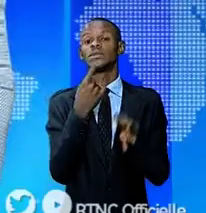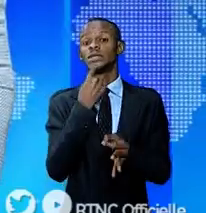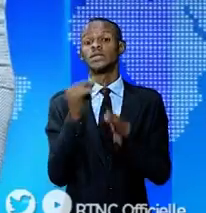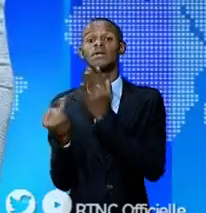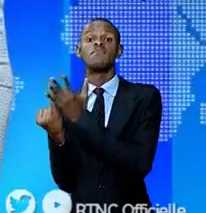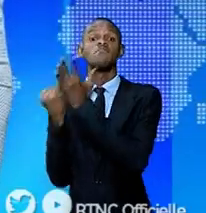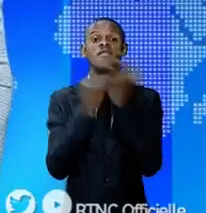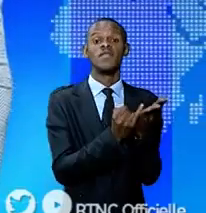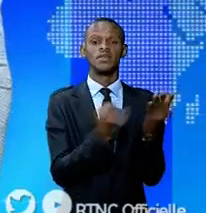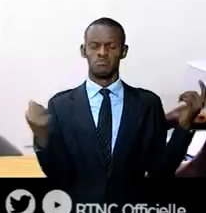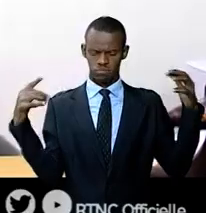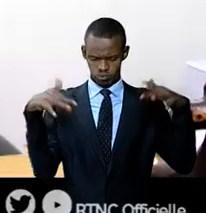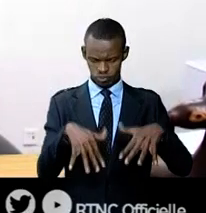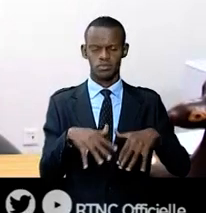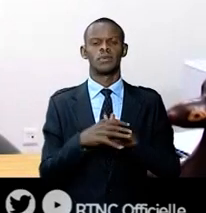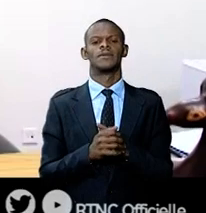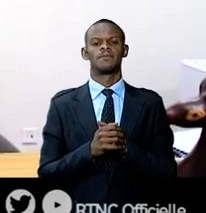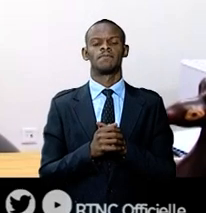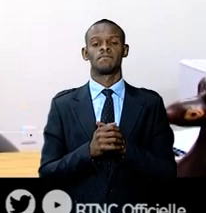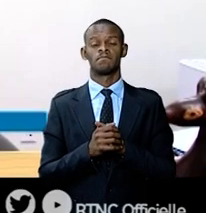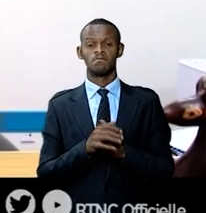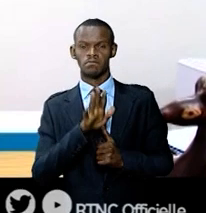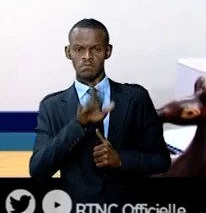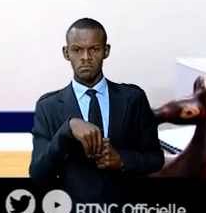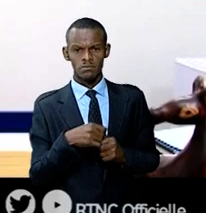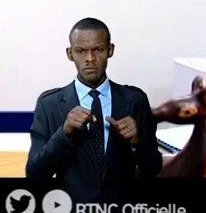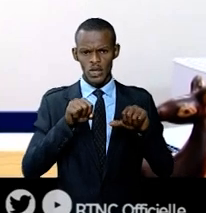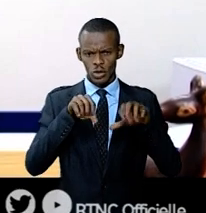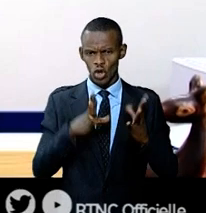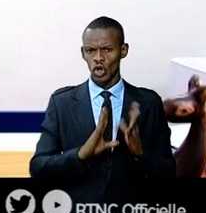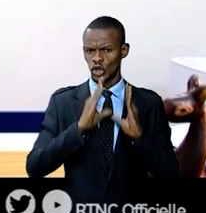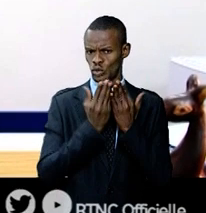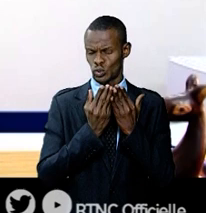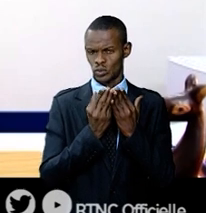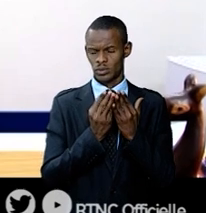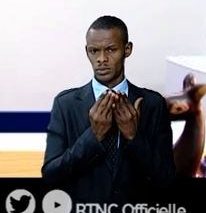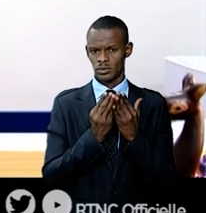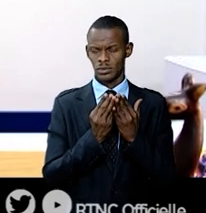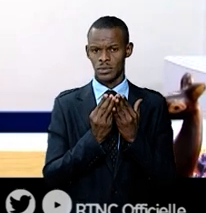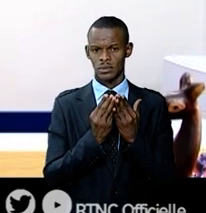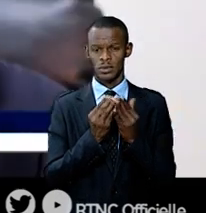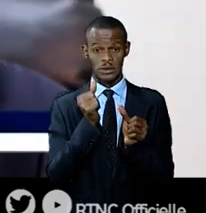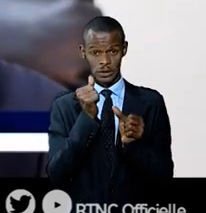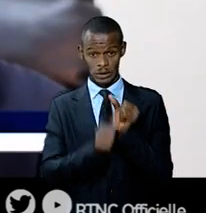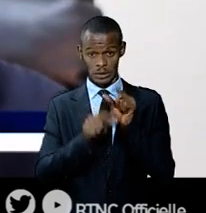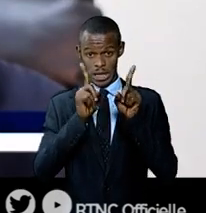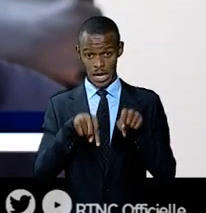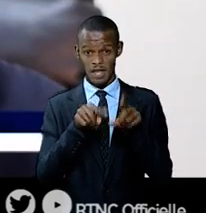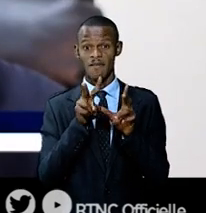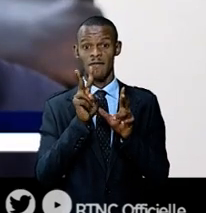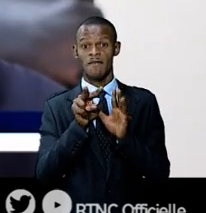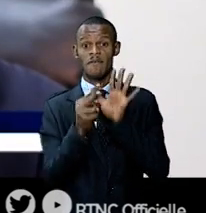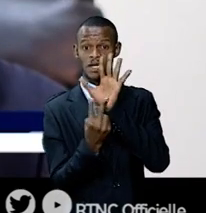ce secteur. On l'écoute. Messieurs, chers compatriotes, le 27 septembre de chaque année, la